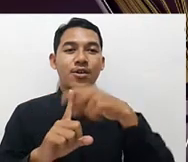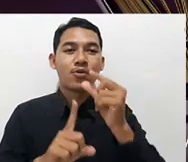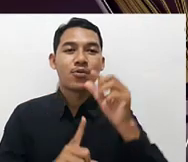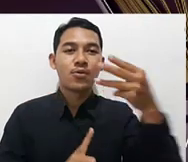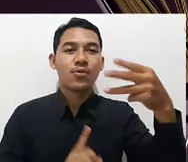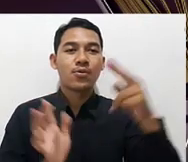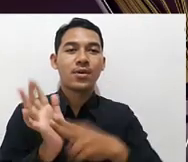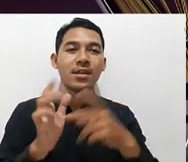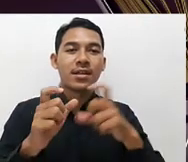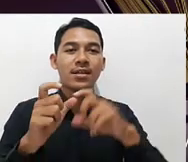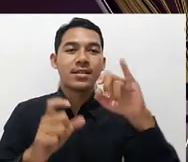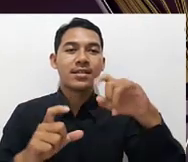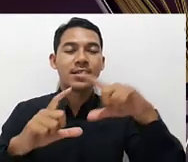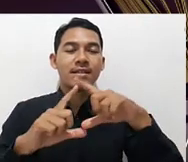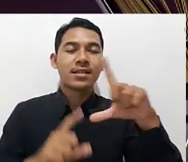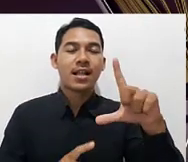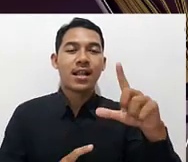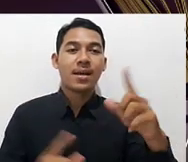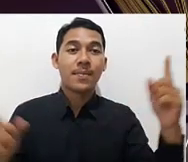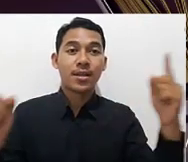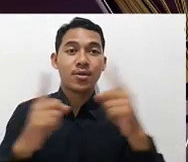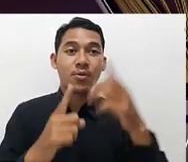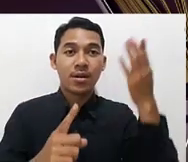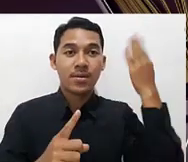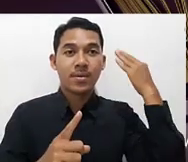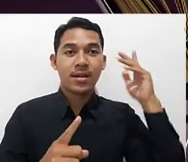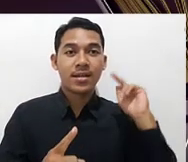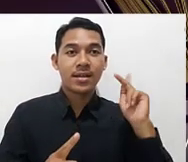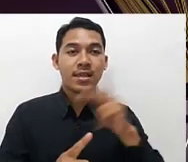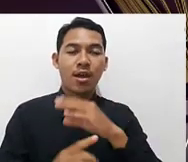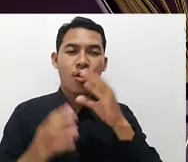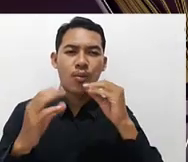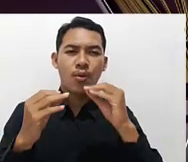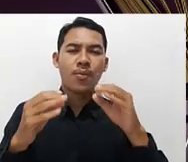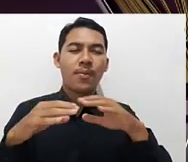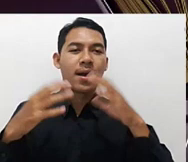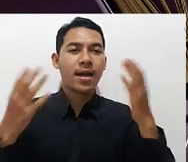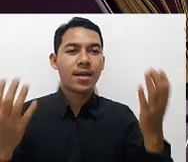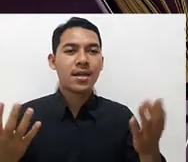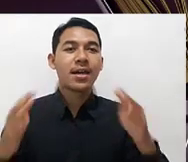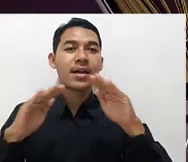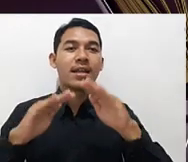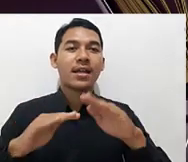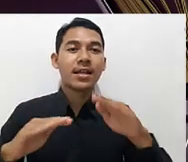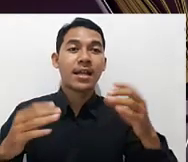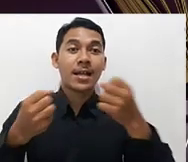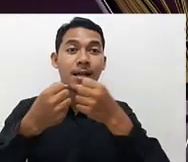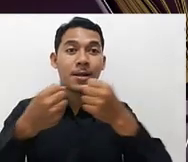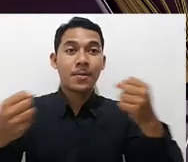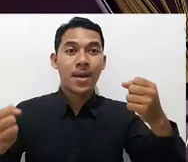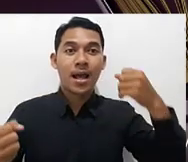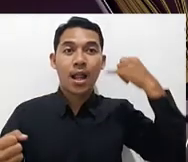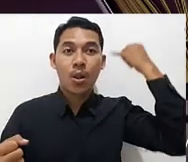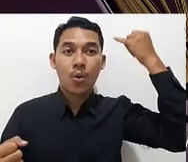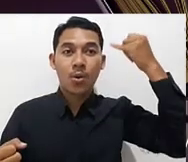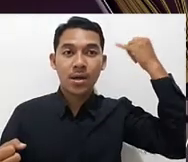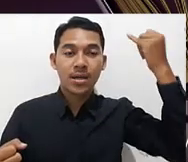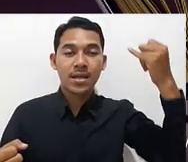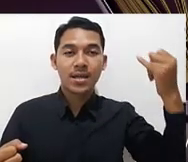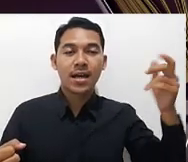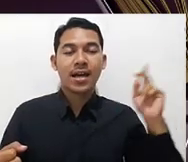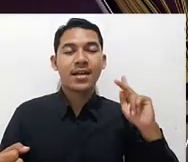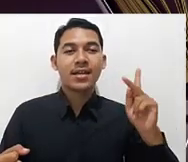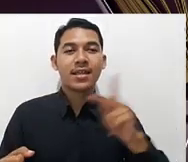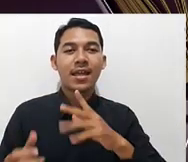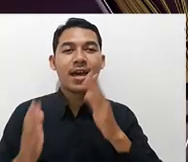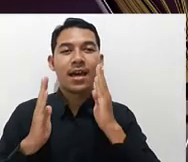sebelumnya itu kita kebanyakan membahas tentang dasar-dasar dari gerbang logika. Nah, sekarang kita lebih ke arah aplikatif